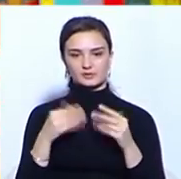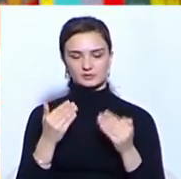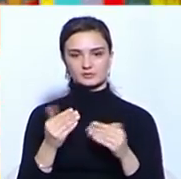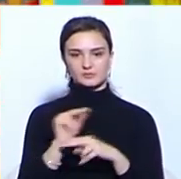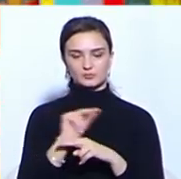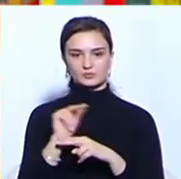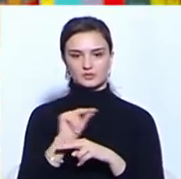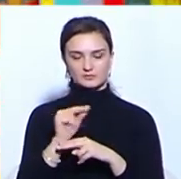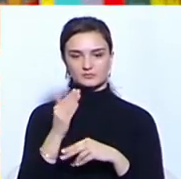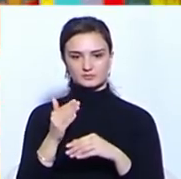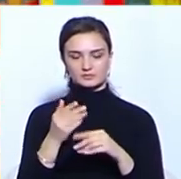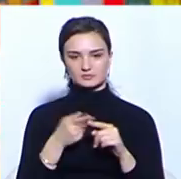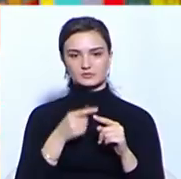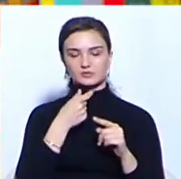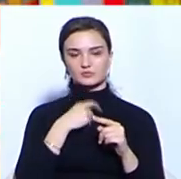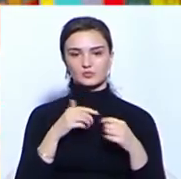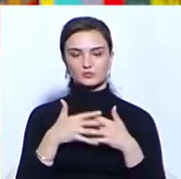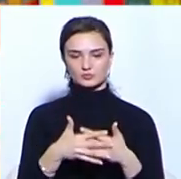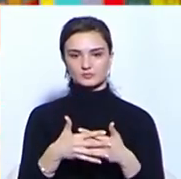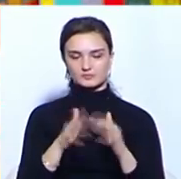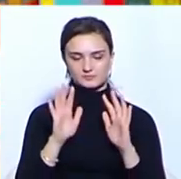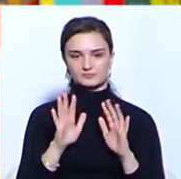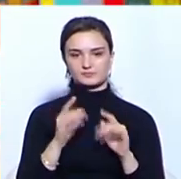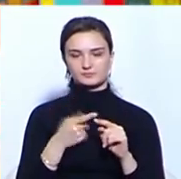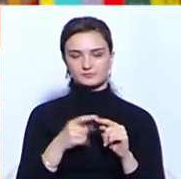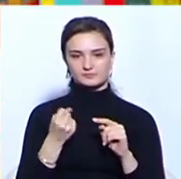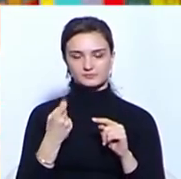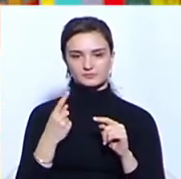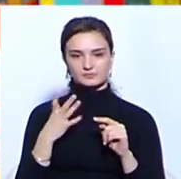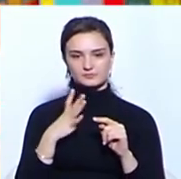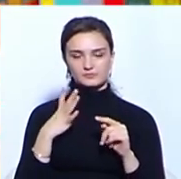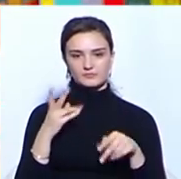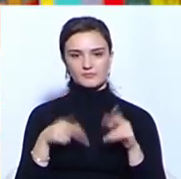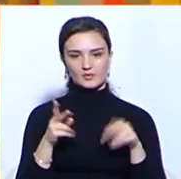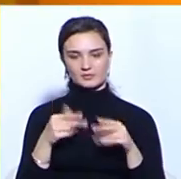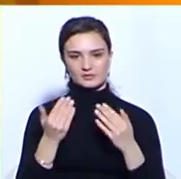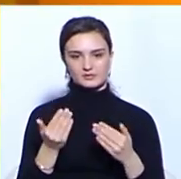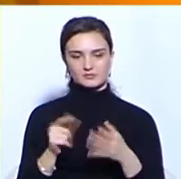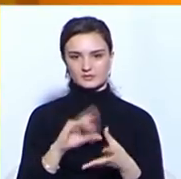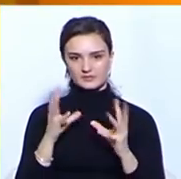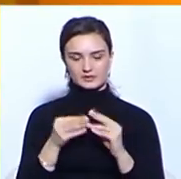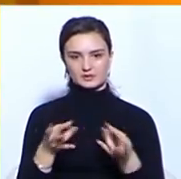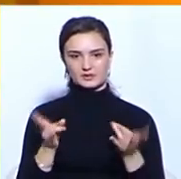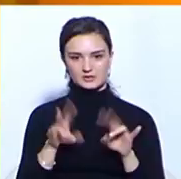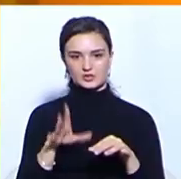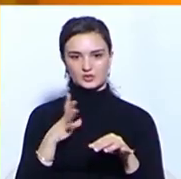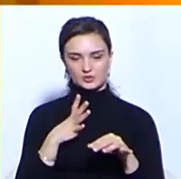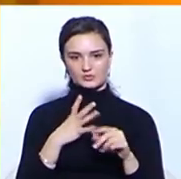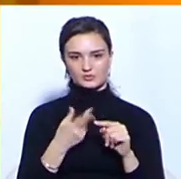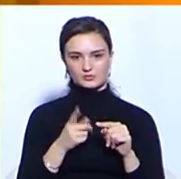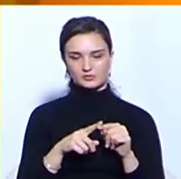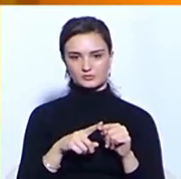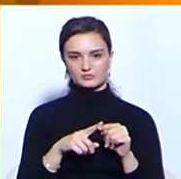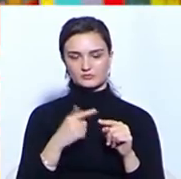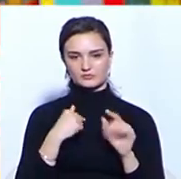გაკეთებული ნამპუნალები საშუალო გარე ორცულობიდან მხოლოდ 11 იყო ოპერაციული. ყველა დანარჩენი იყო, ეს არის